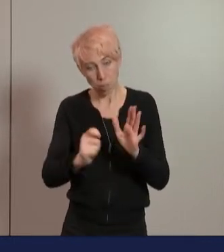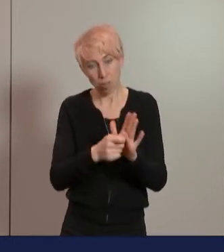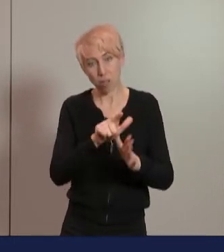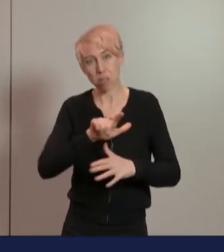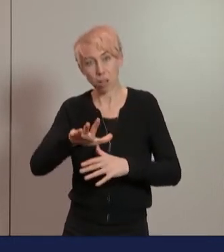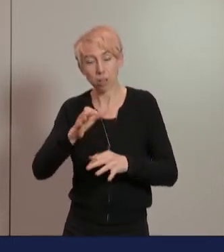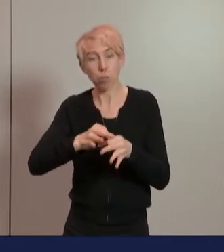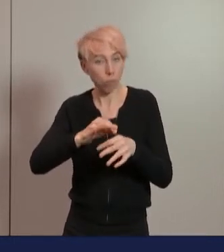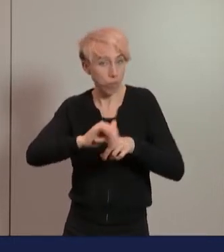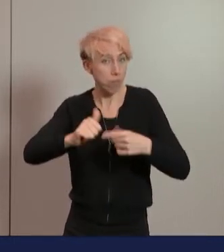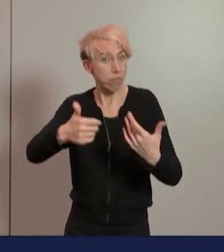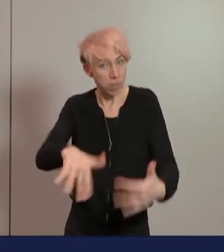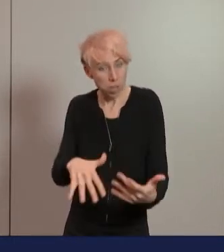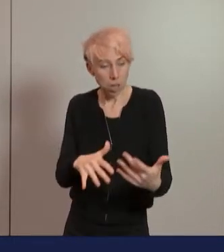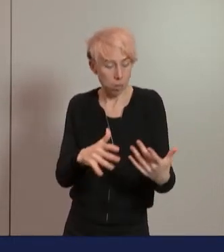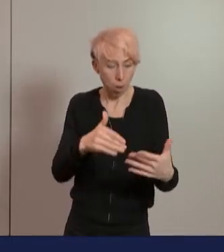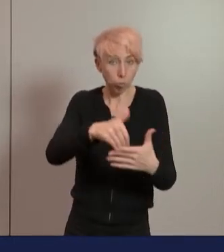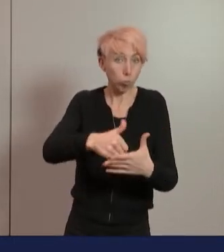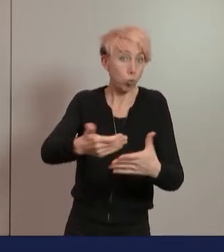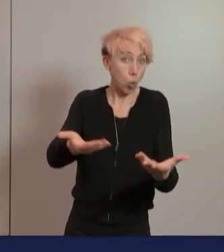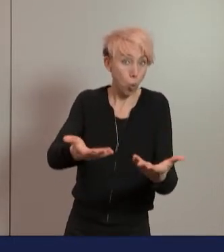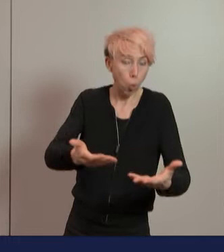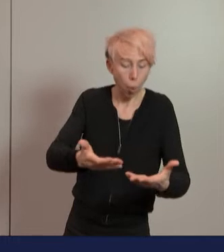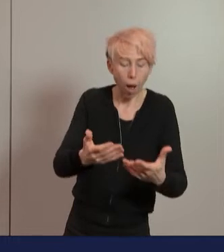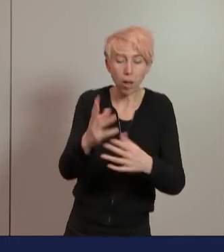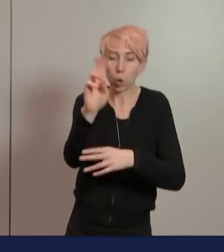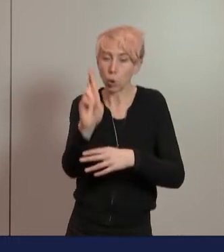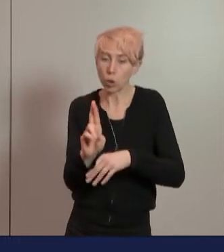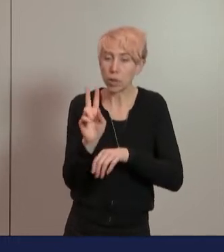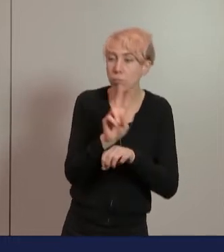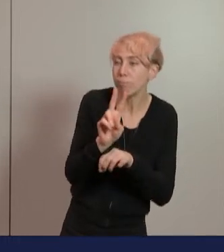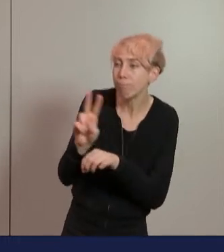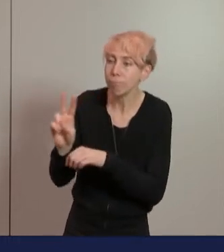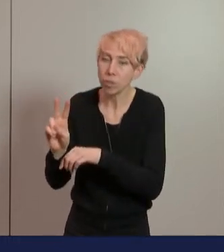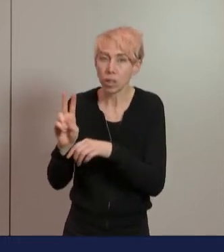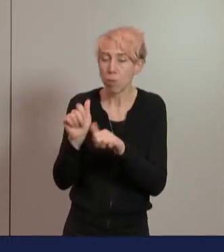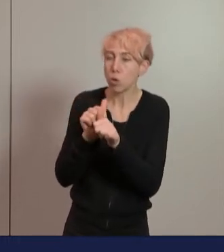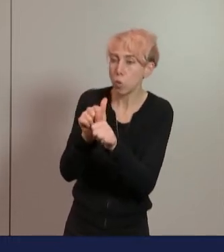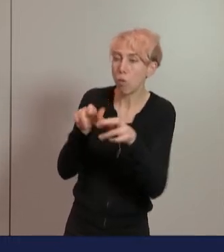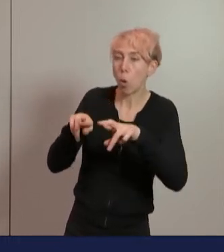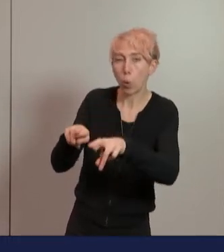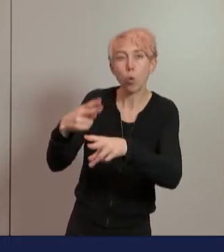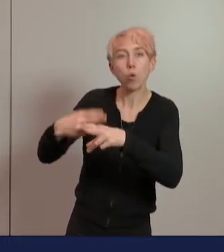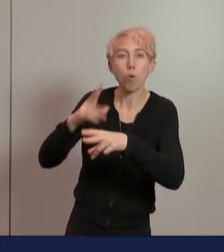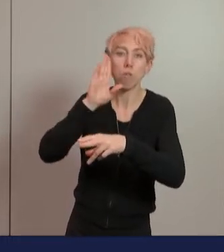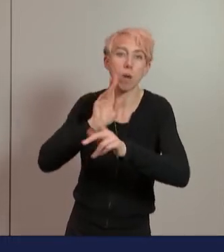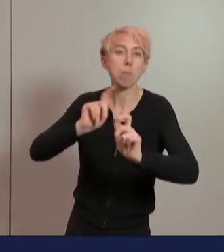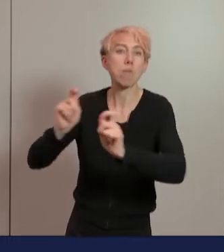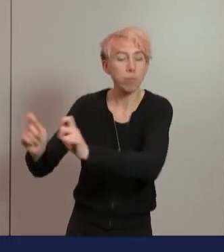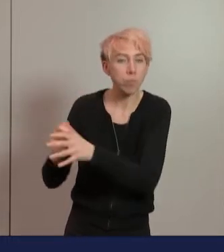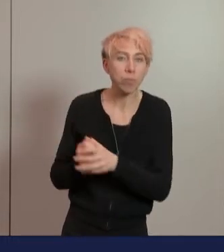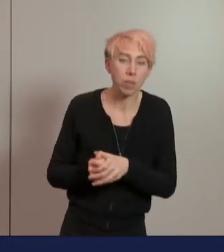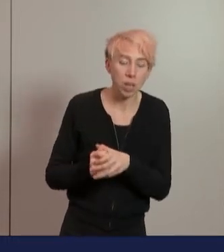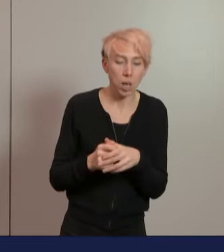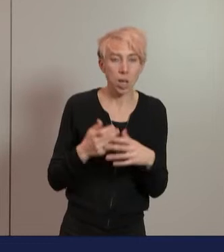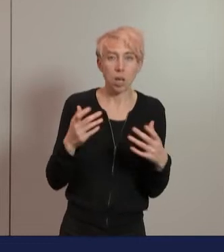septembre, circuit qui consiste à aller visiter Rezé en passant par les rues qui portent un nom de femme. Une lecture